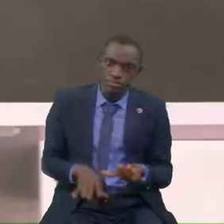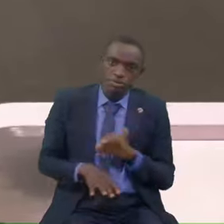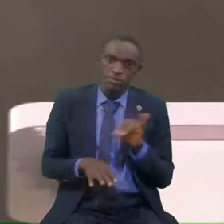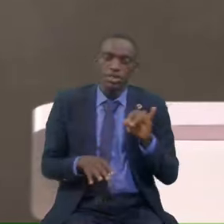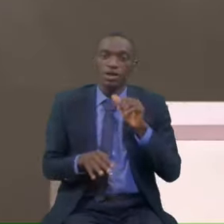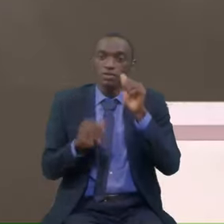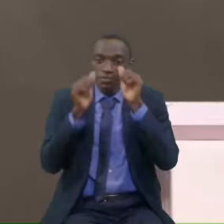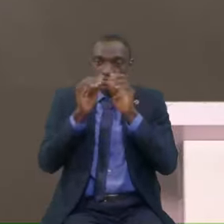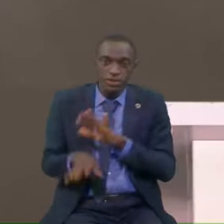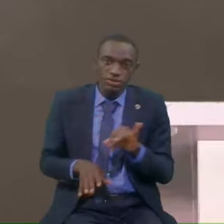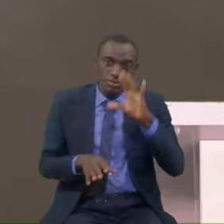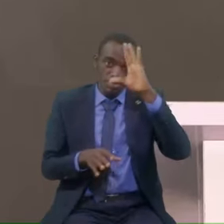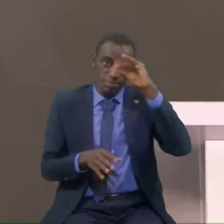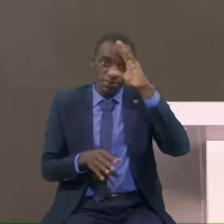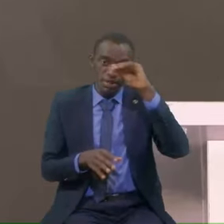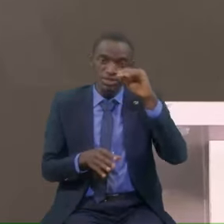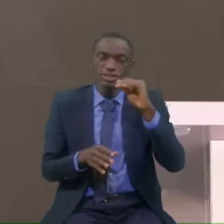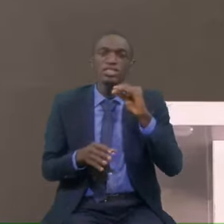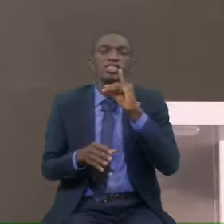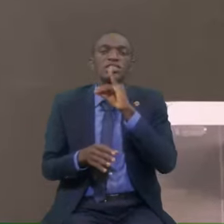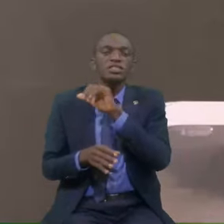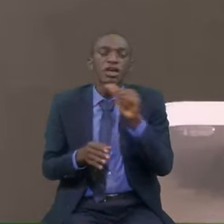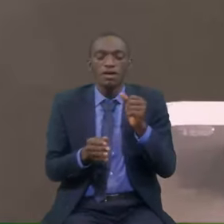Un homme fatigué.